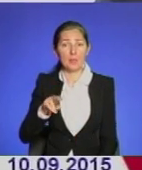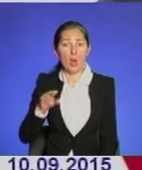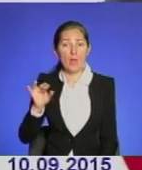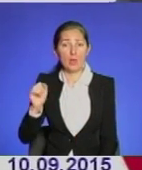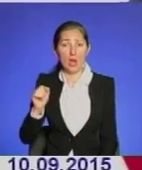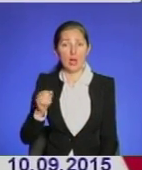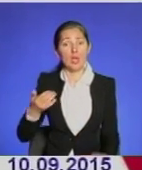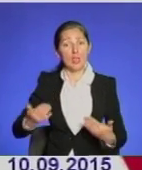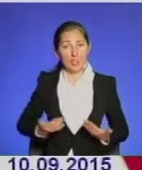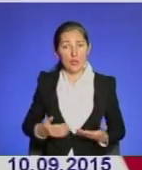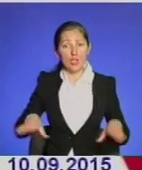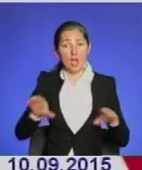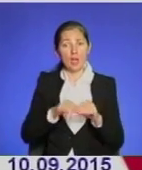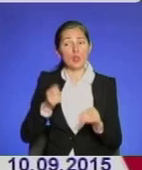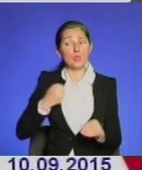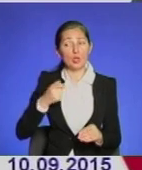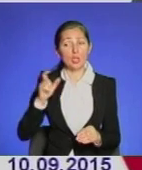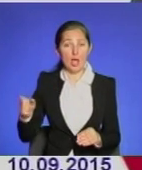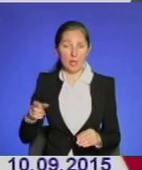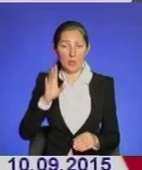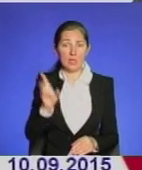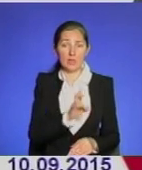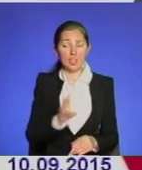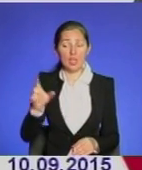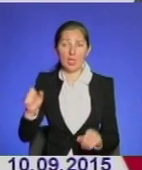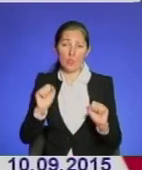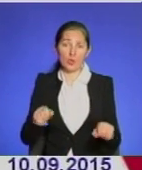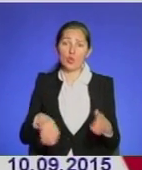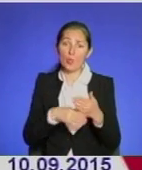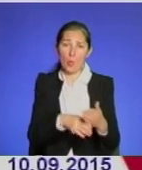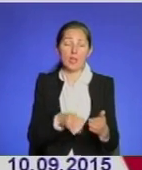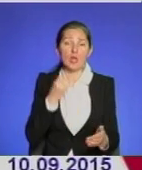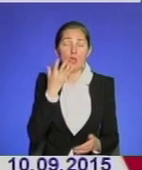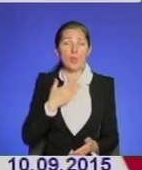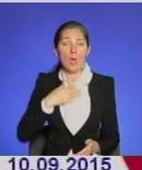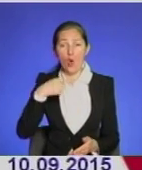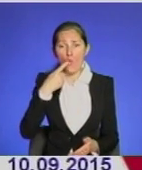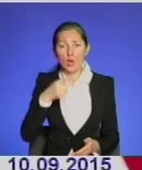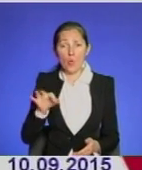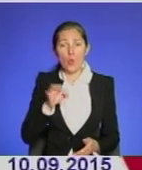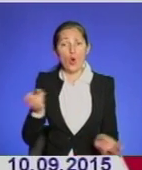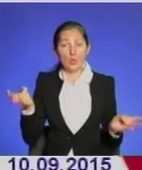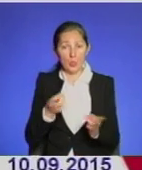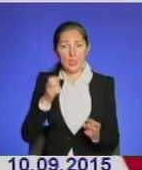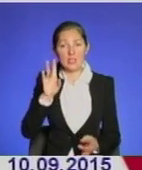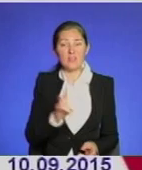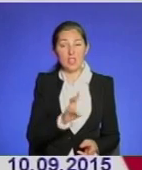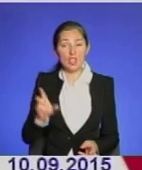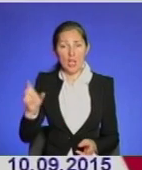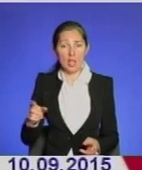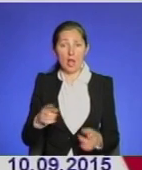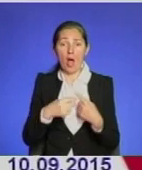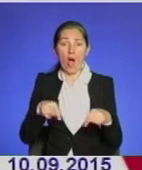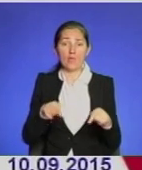про необхідність священника там, в зоні бойових дій, то це розуміють, що це просто